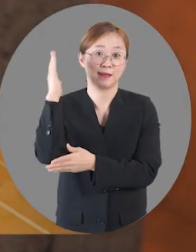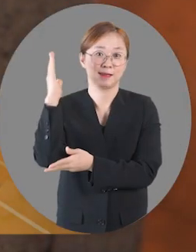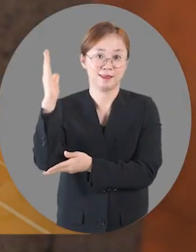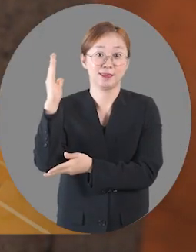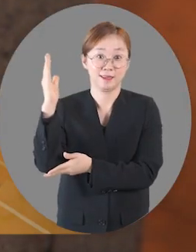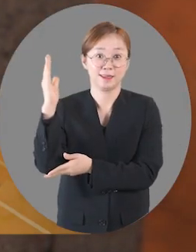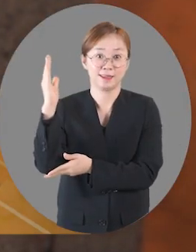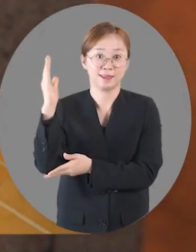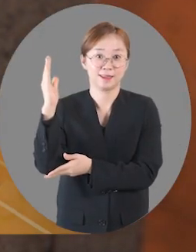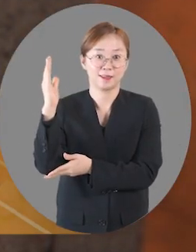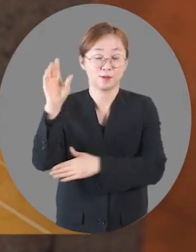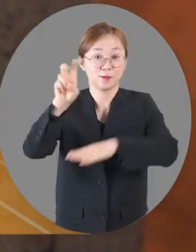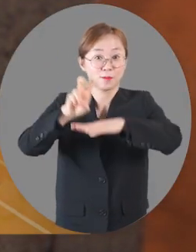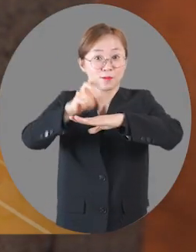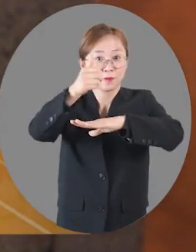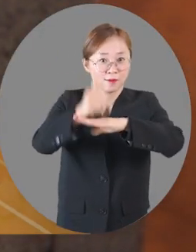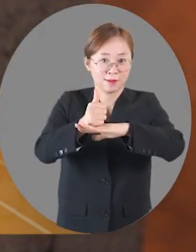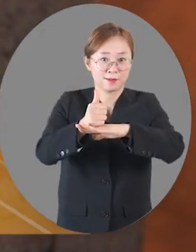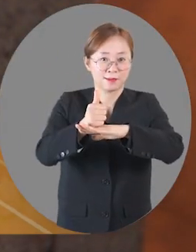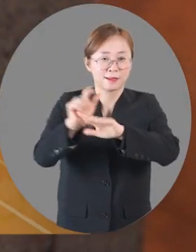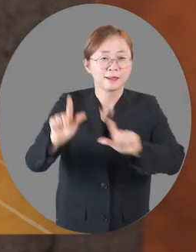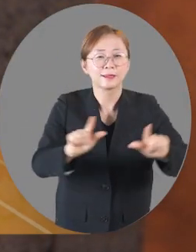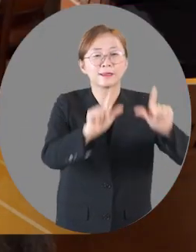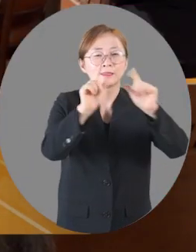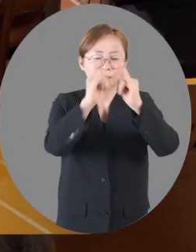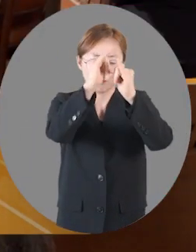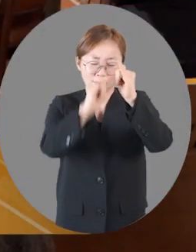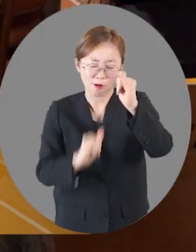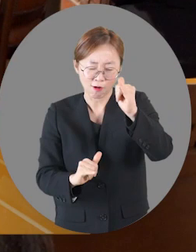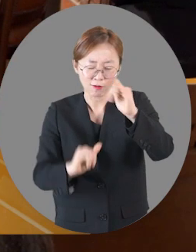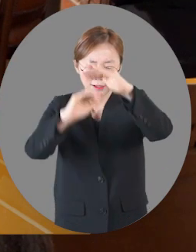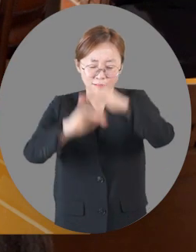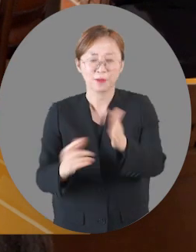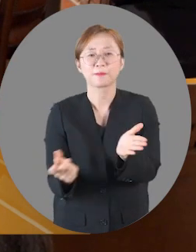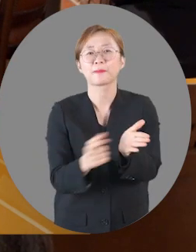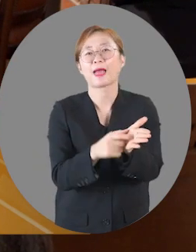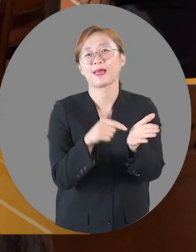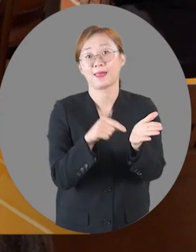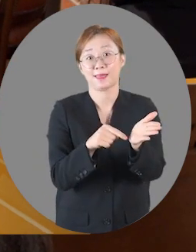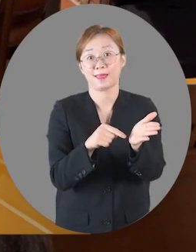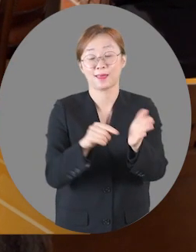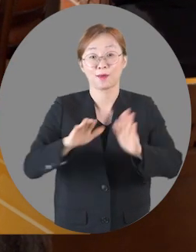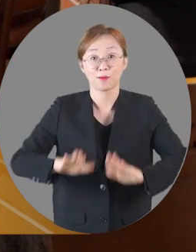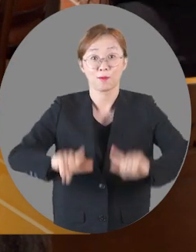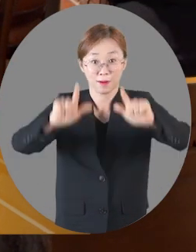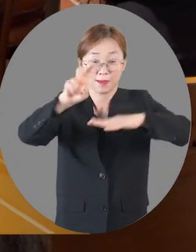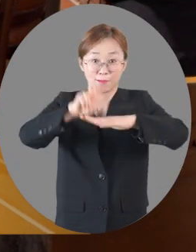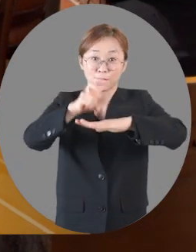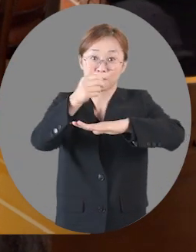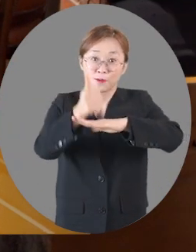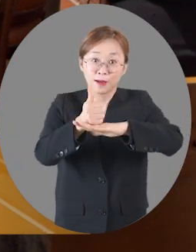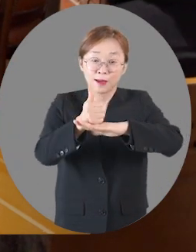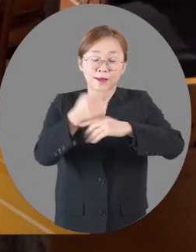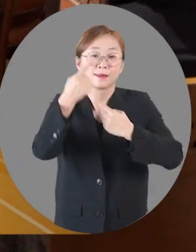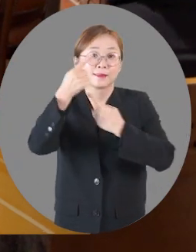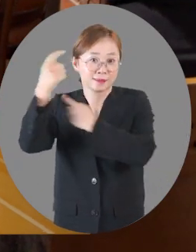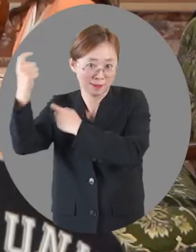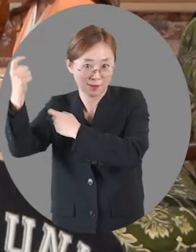길, 백제를 다시 일으킨 무령왕 이야기로 무령왕의 즉위 과정과 업적에 대한 내용을 담고